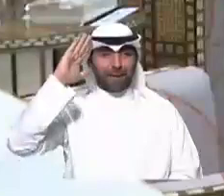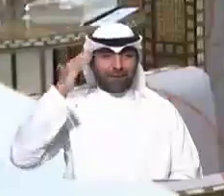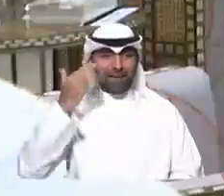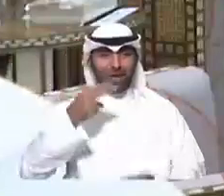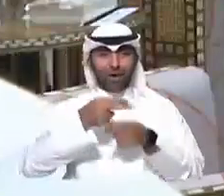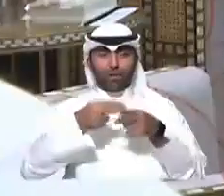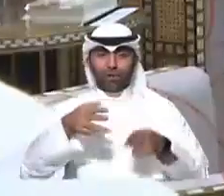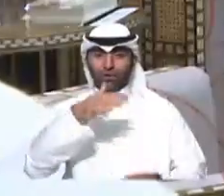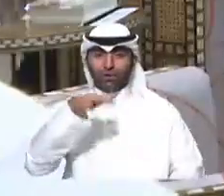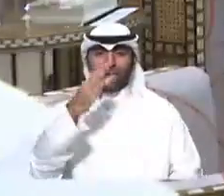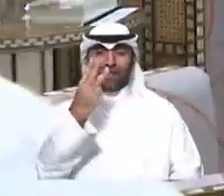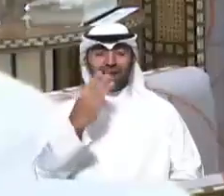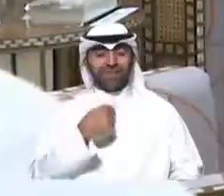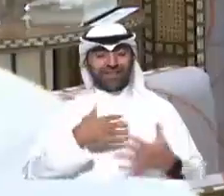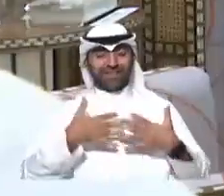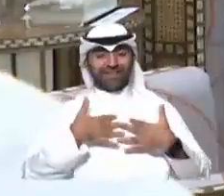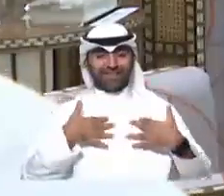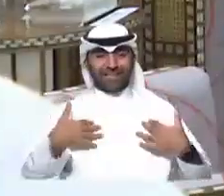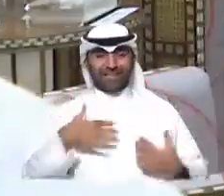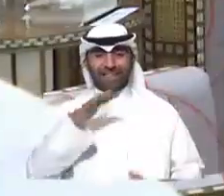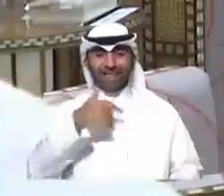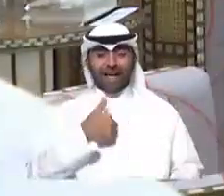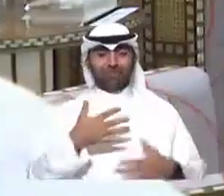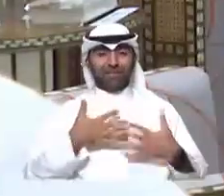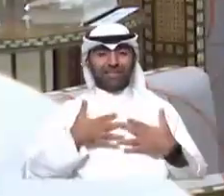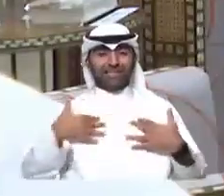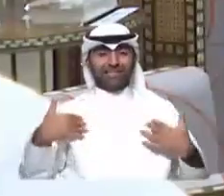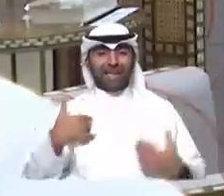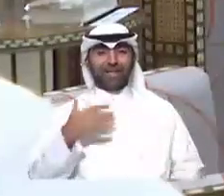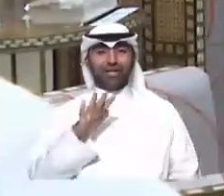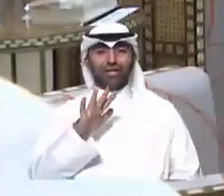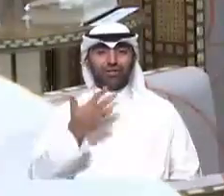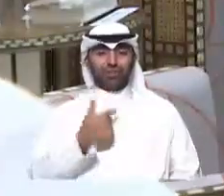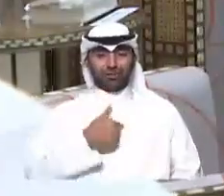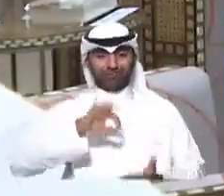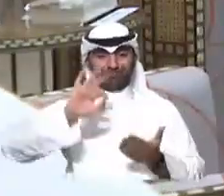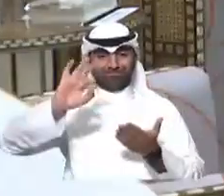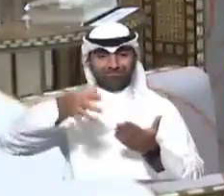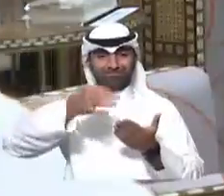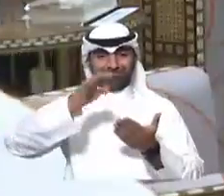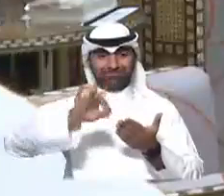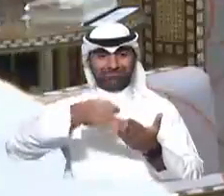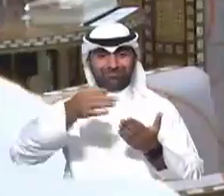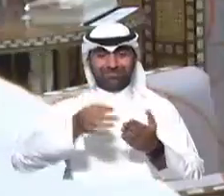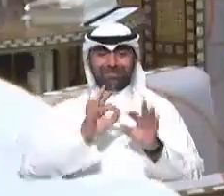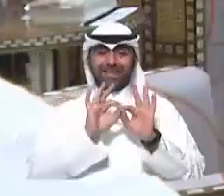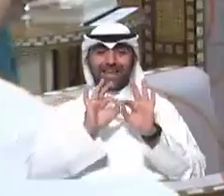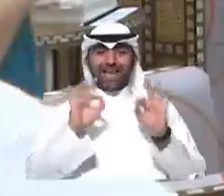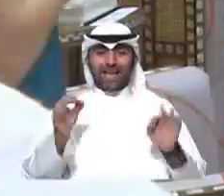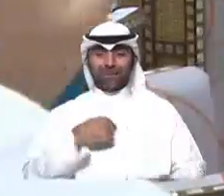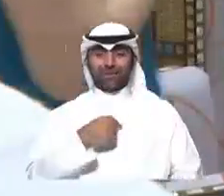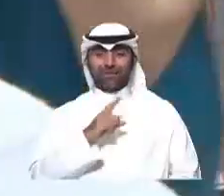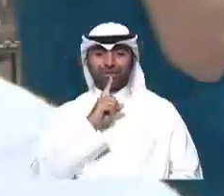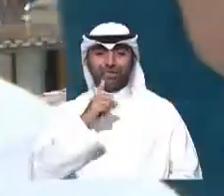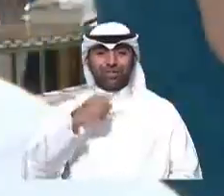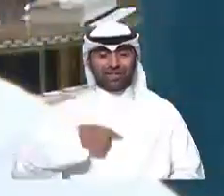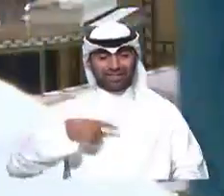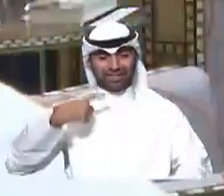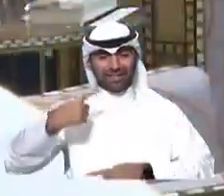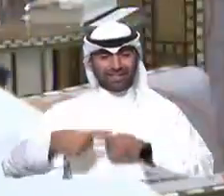انا سويت جناط، كوني انا يعني مصممه جناط، فسويت الفكره، خذيت الفكره